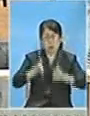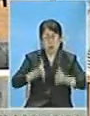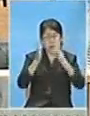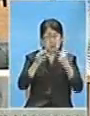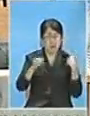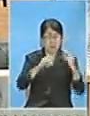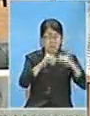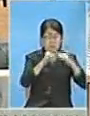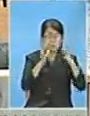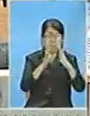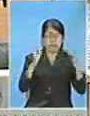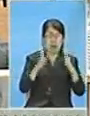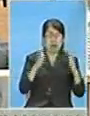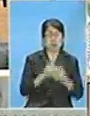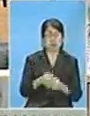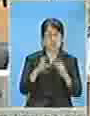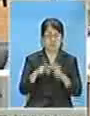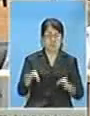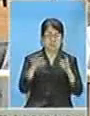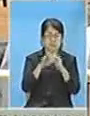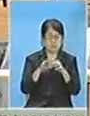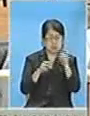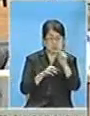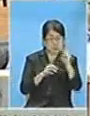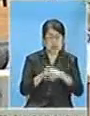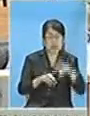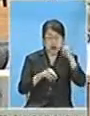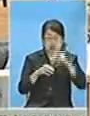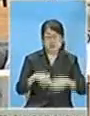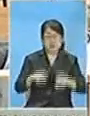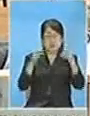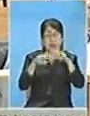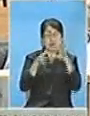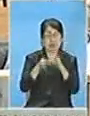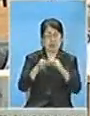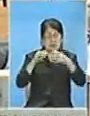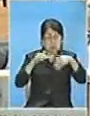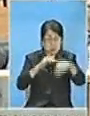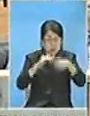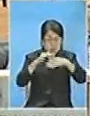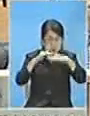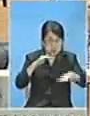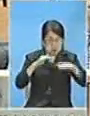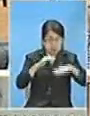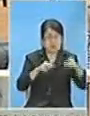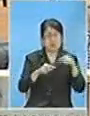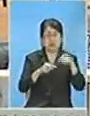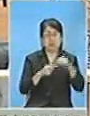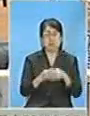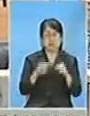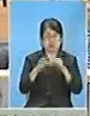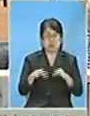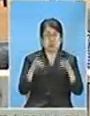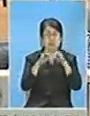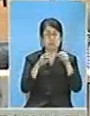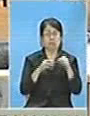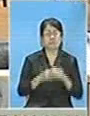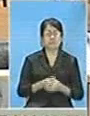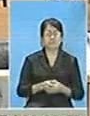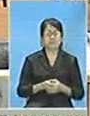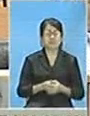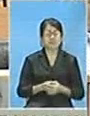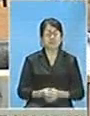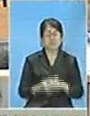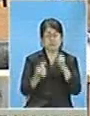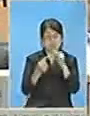าเพราะฉะนั้นจุดอ่อนในน้ำท่วมเนี่ยมันจะเปลี่ยนแปลงไปตามสภาวะการนี่ครับท่านประธานอันนี้สำคัญครับ